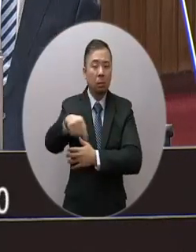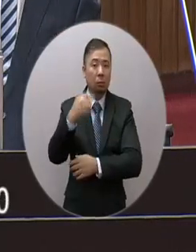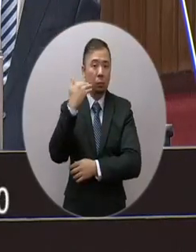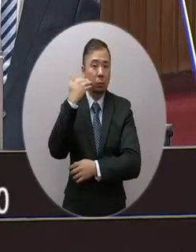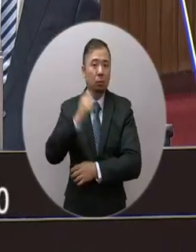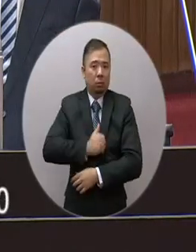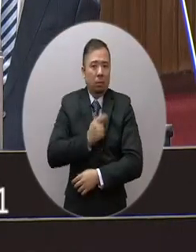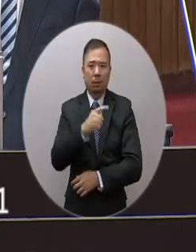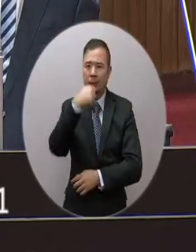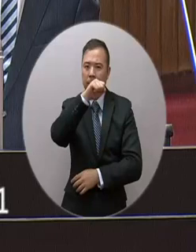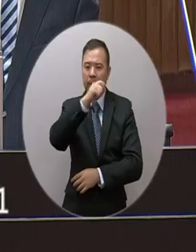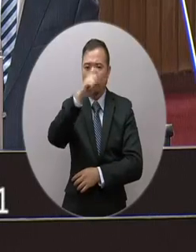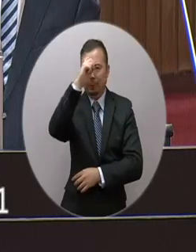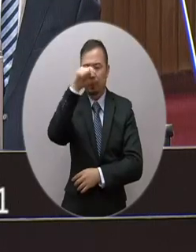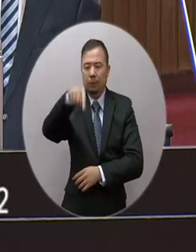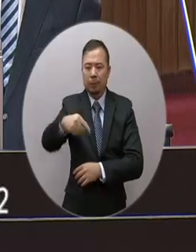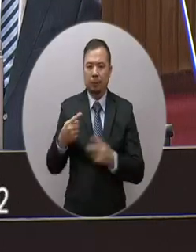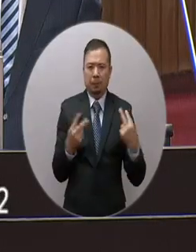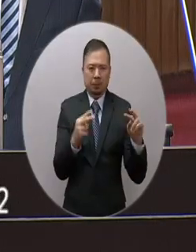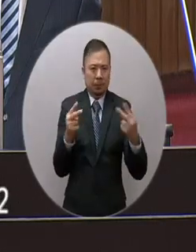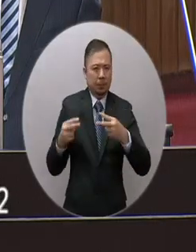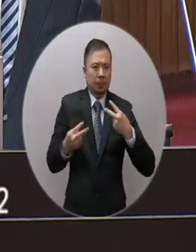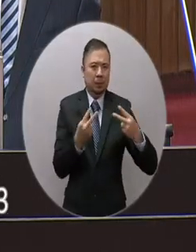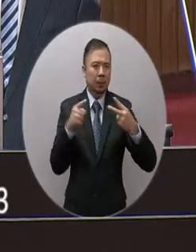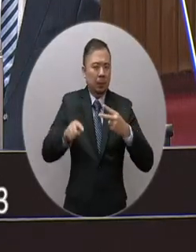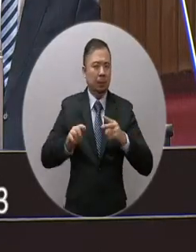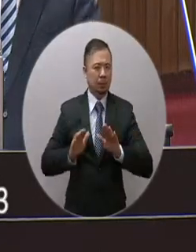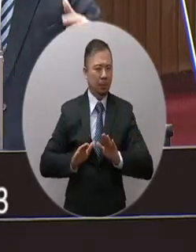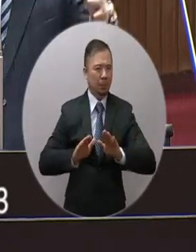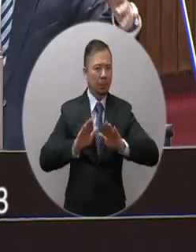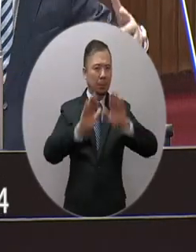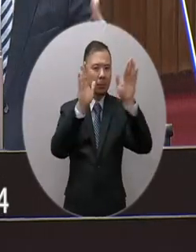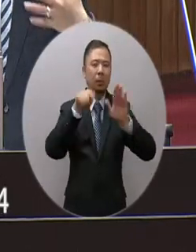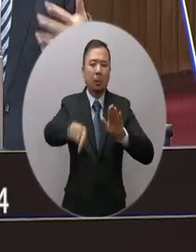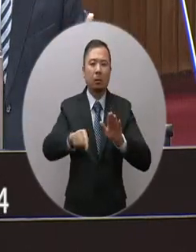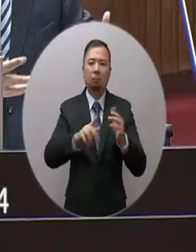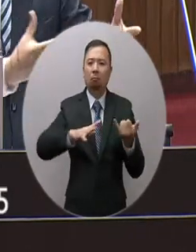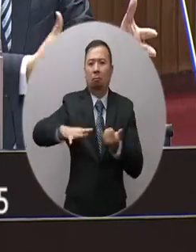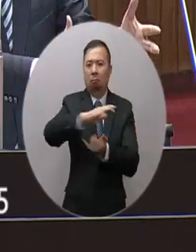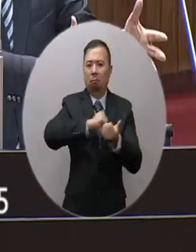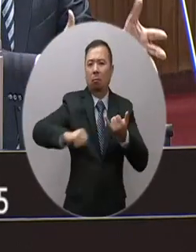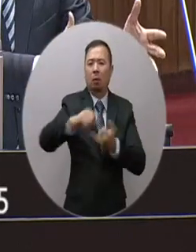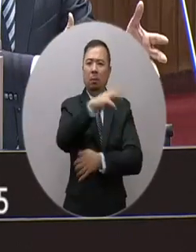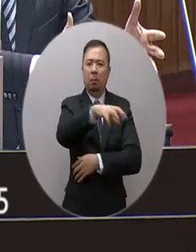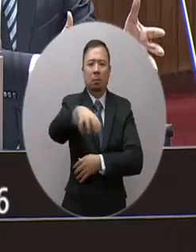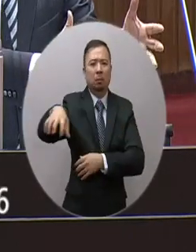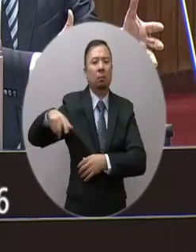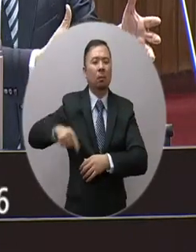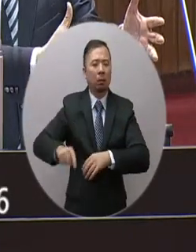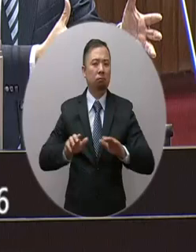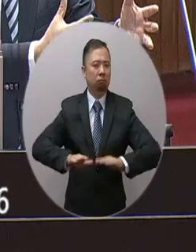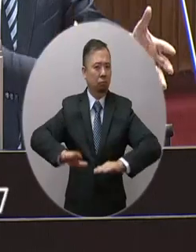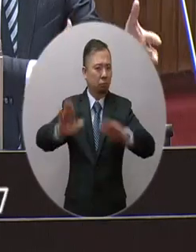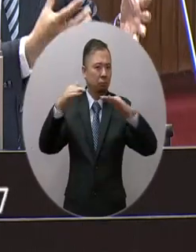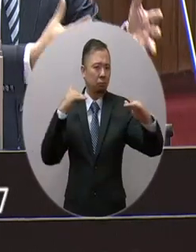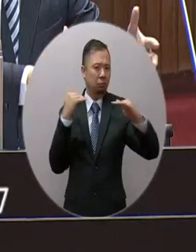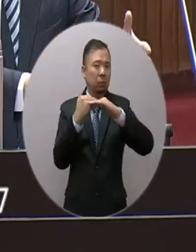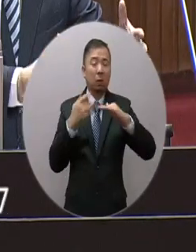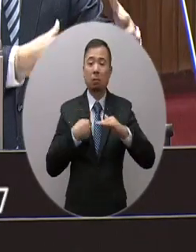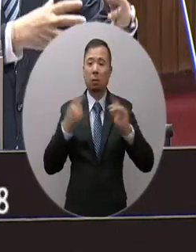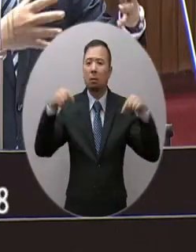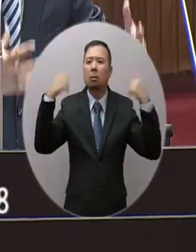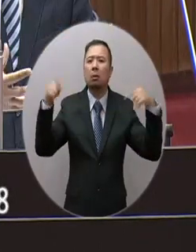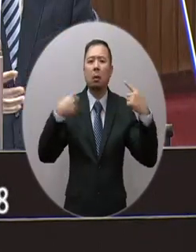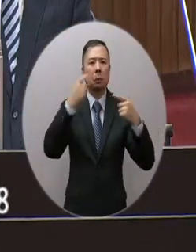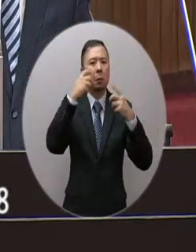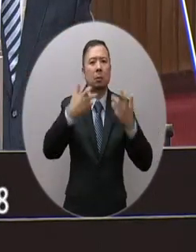流的国家，取决就是在区域的均衡发展。 是， 虽然我们每天的政治活动我们都是集中在首都，在台